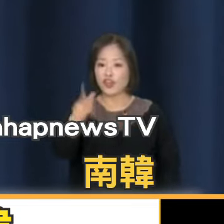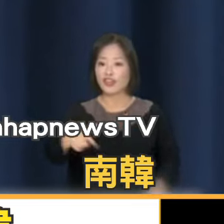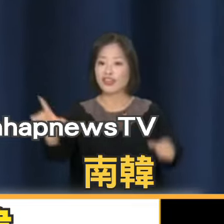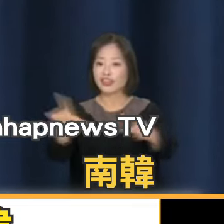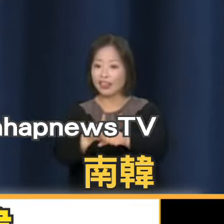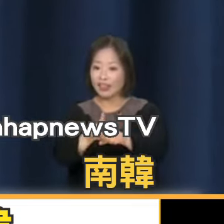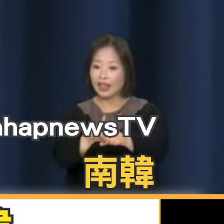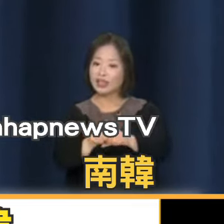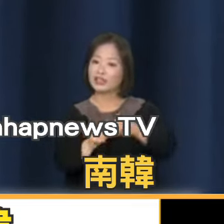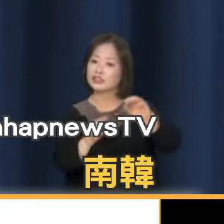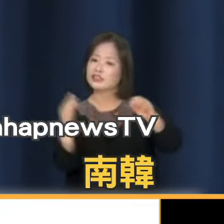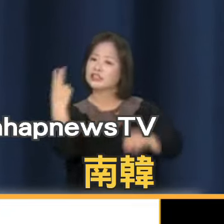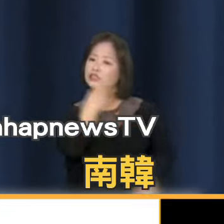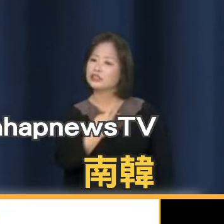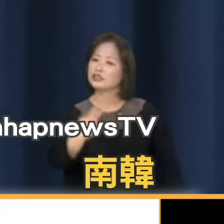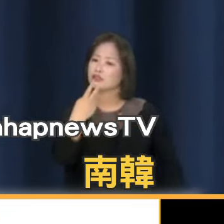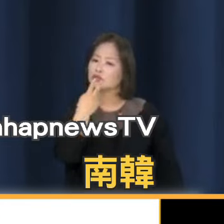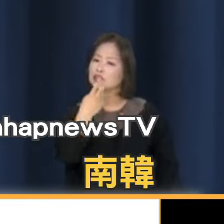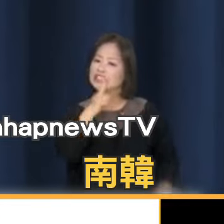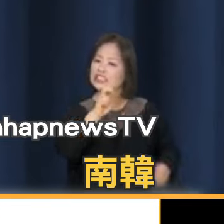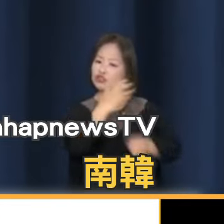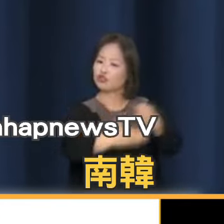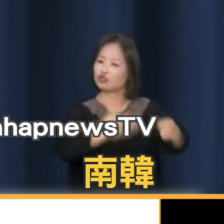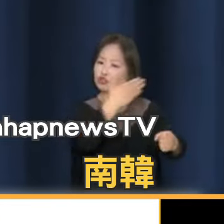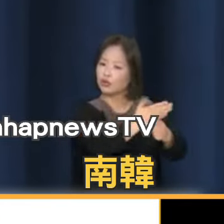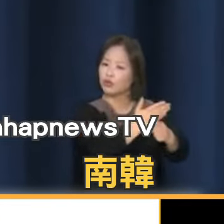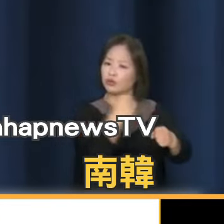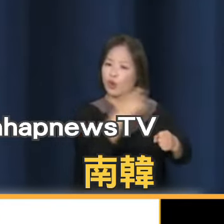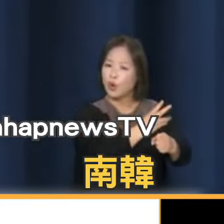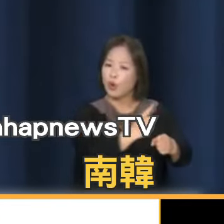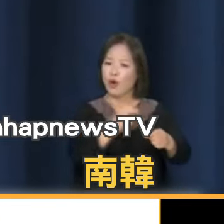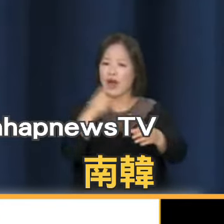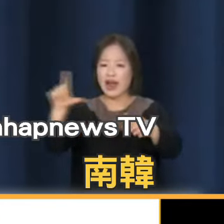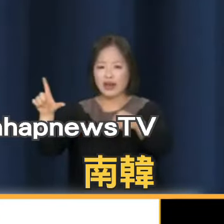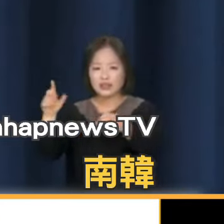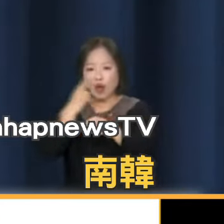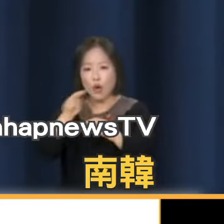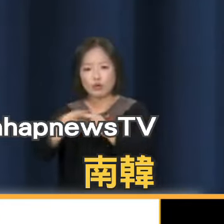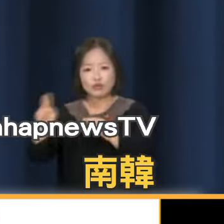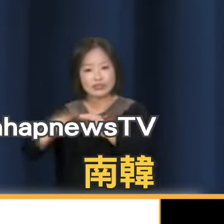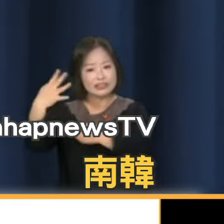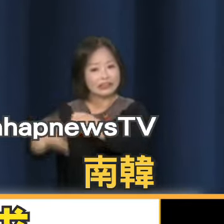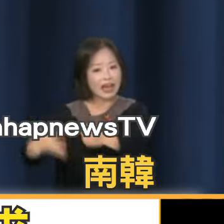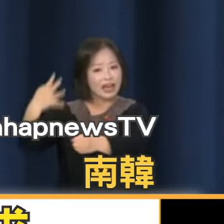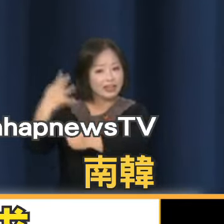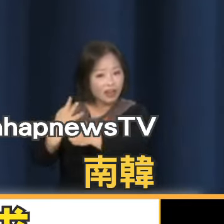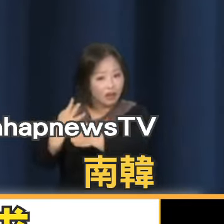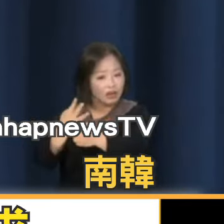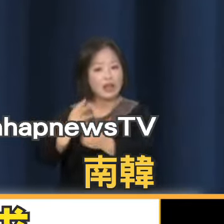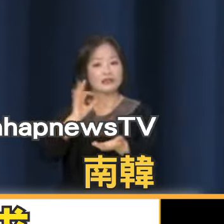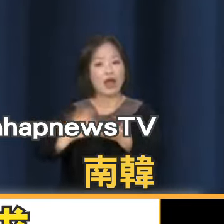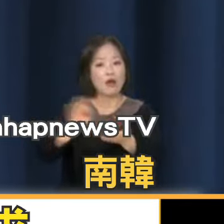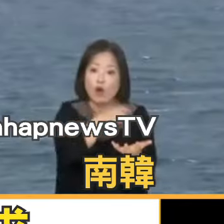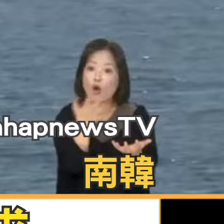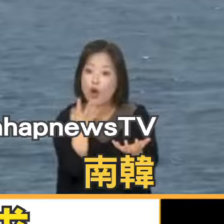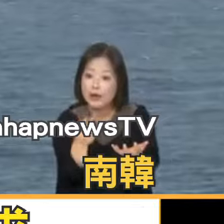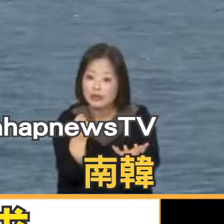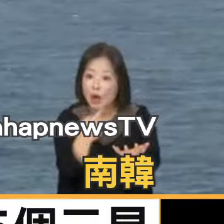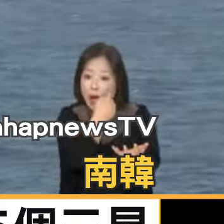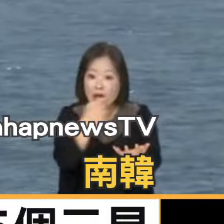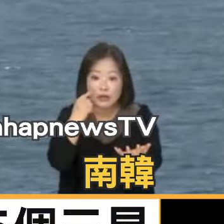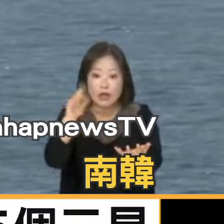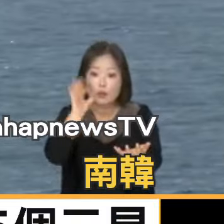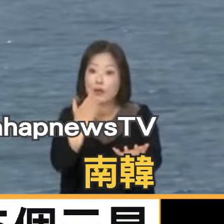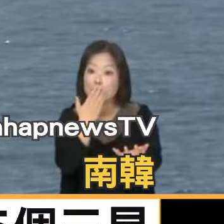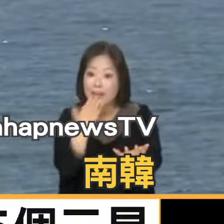대29년석유는최대4년을넘게쓸수있는양이라고판단됩니다 这